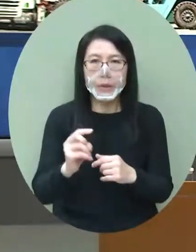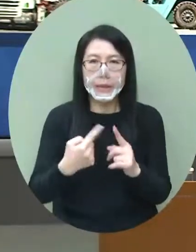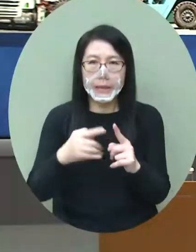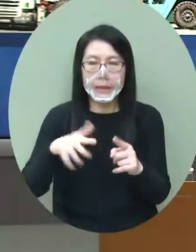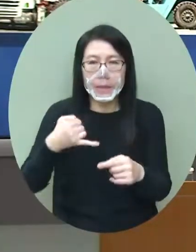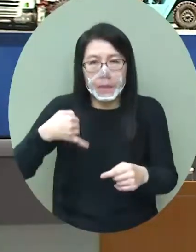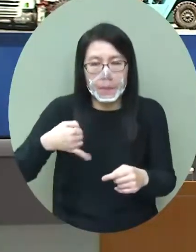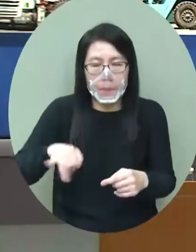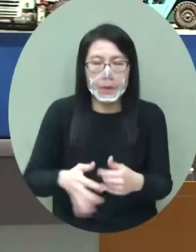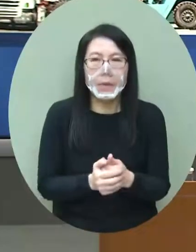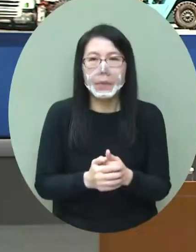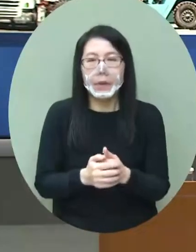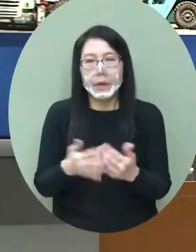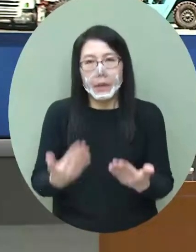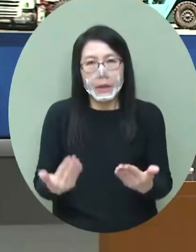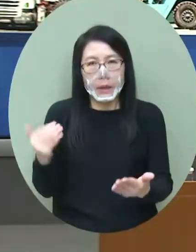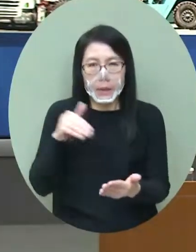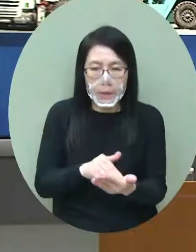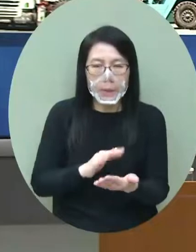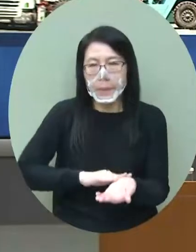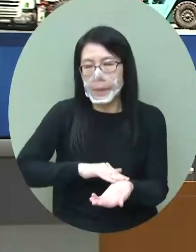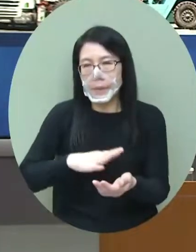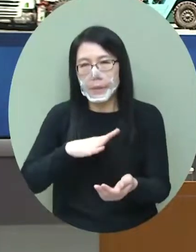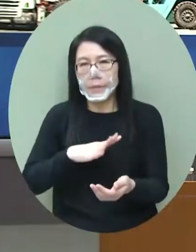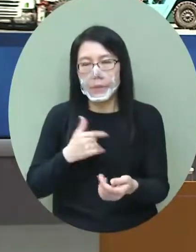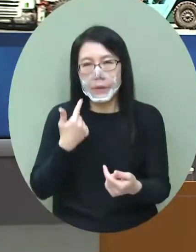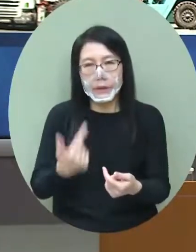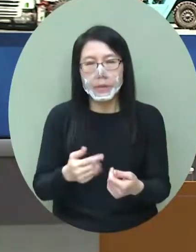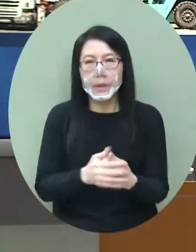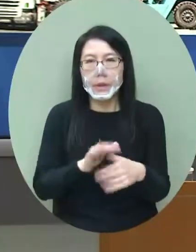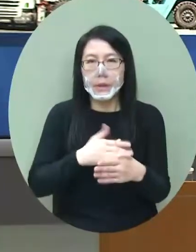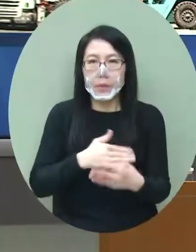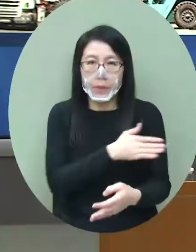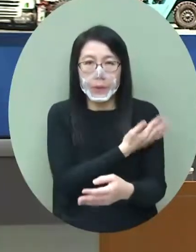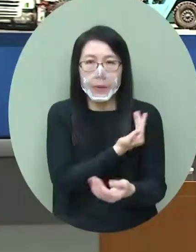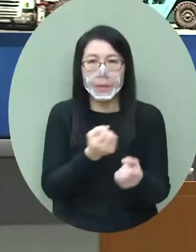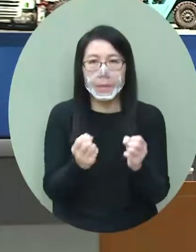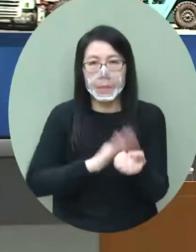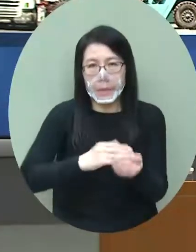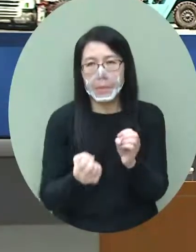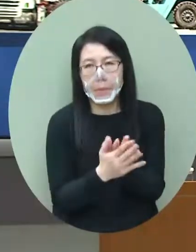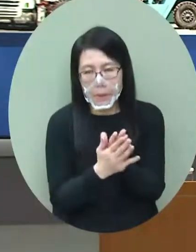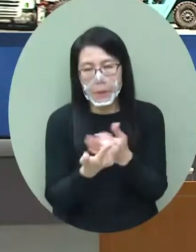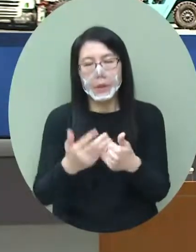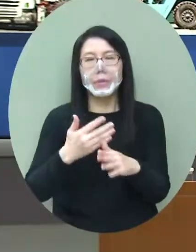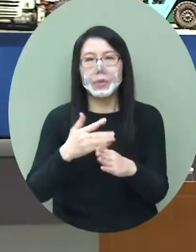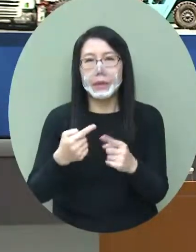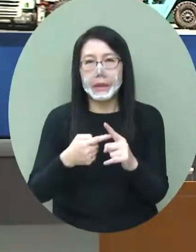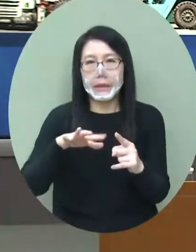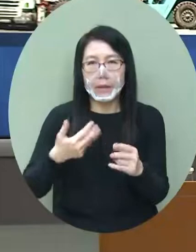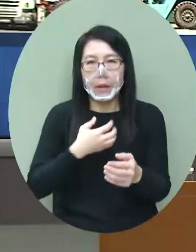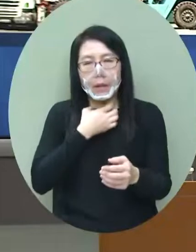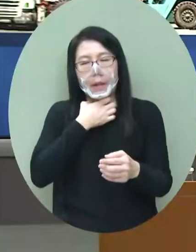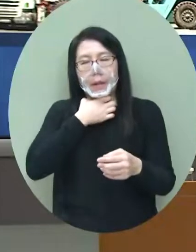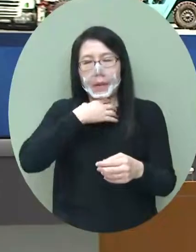概20%的人手。到了这一次疫情，这个情况呢更加严峻，因为前线的工作人员很多都染疫，